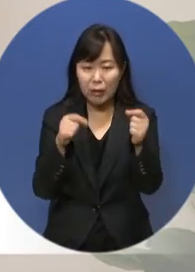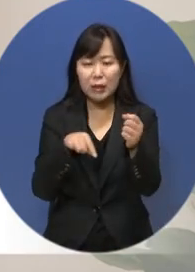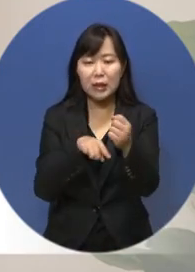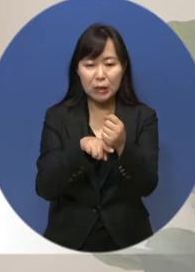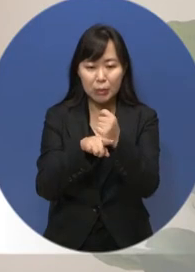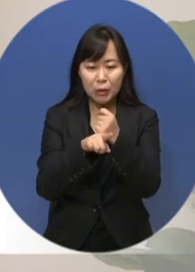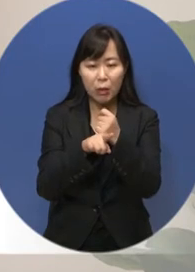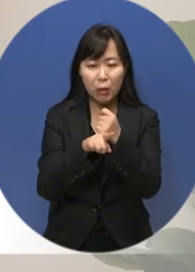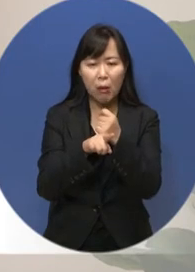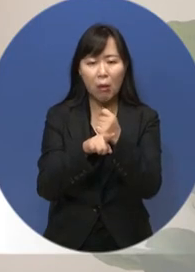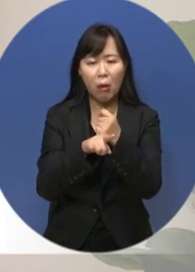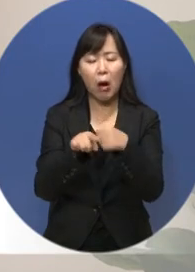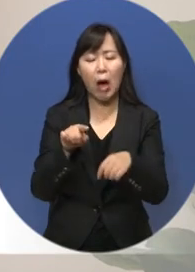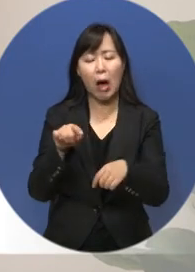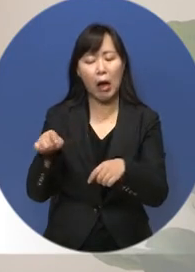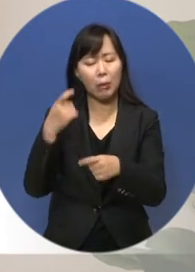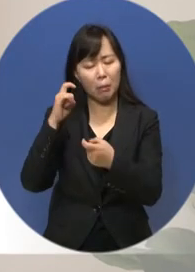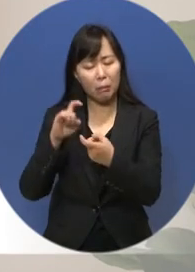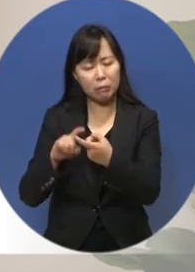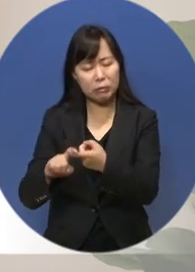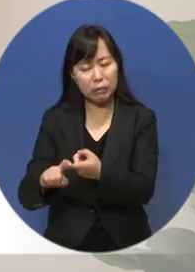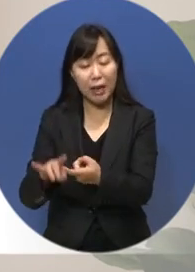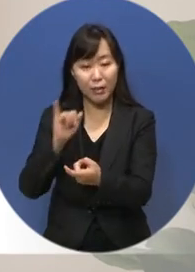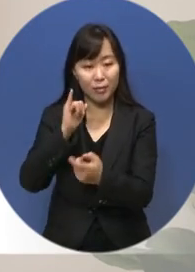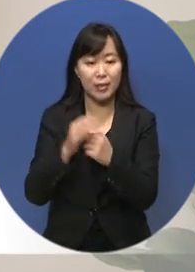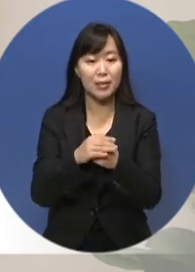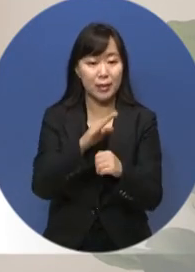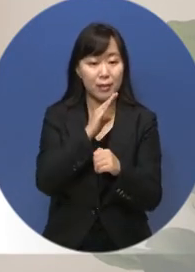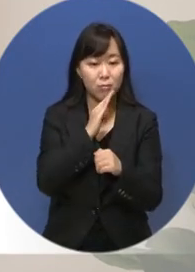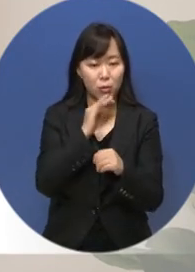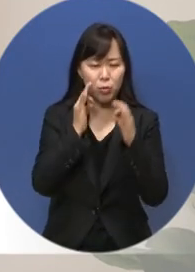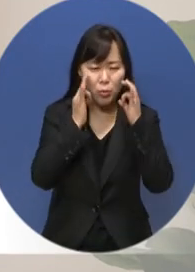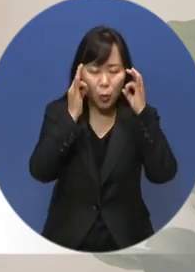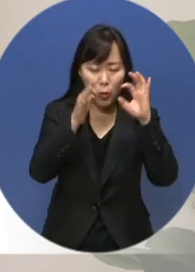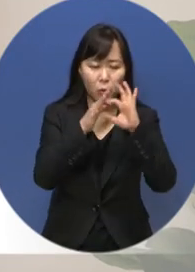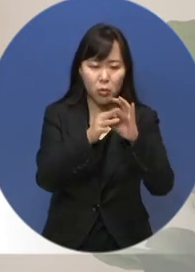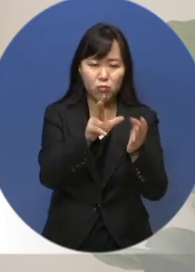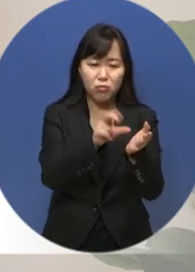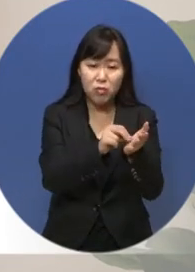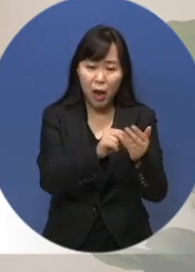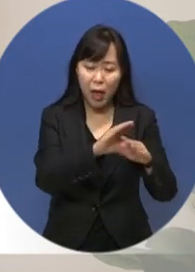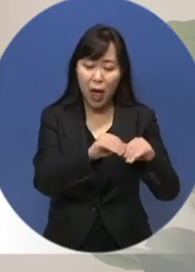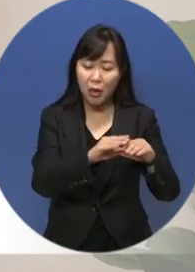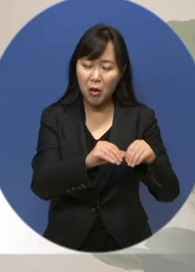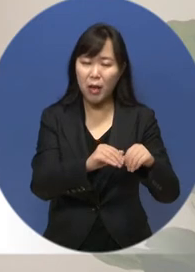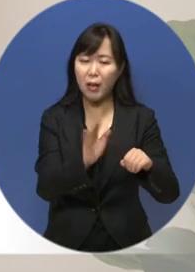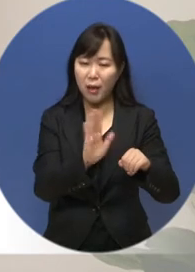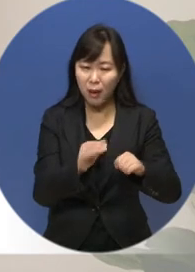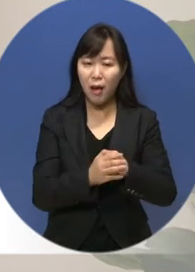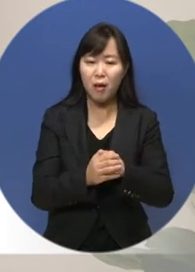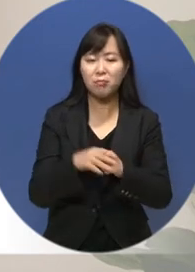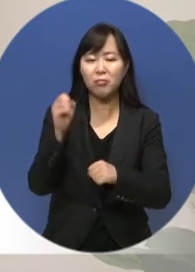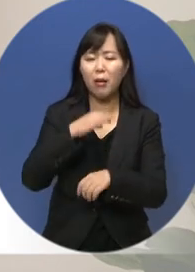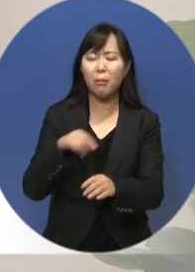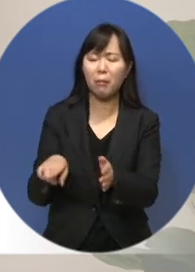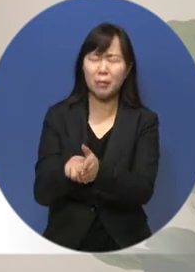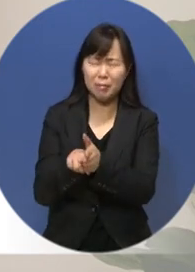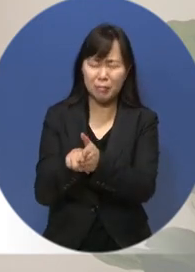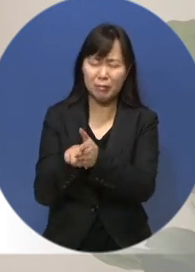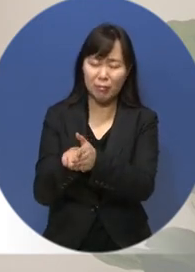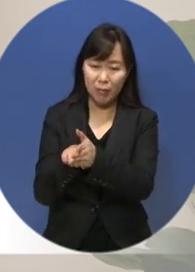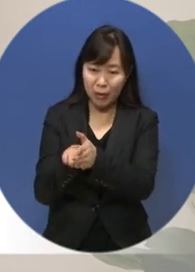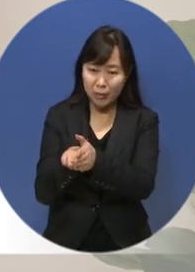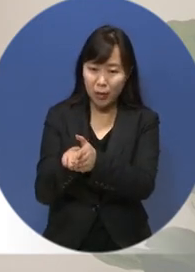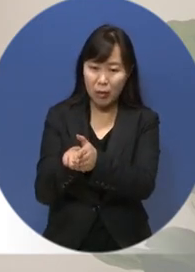의미를 폄하하는 경향이 있습니다. 이는 실질적 노력을 통해서 문제를 해결하기보다는 단순히 믿고